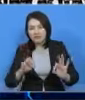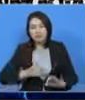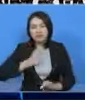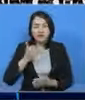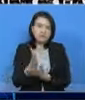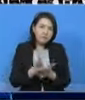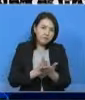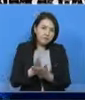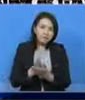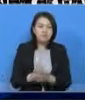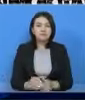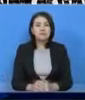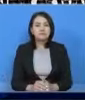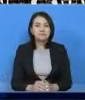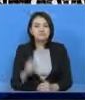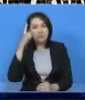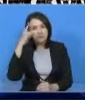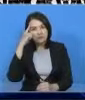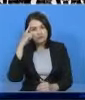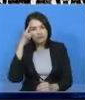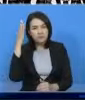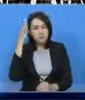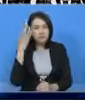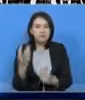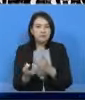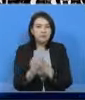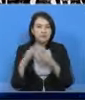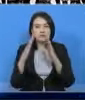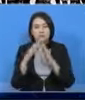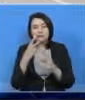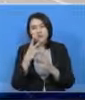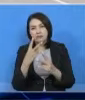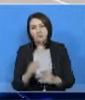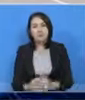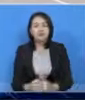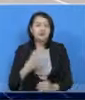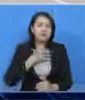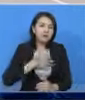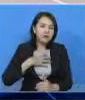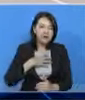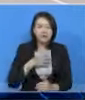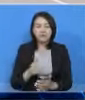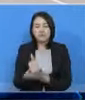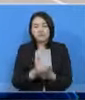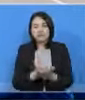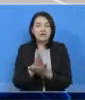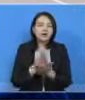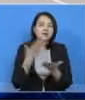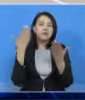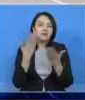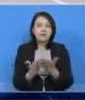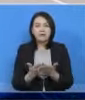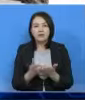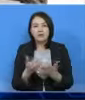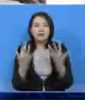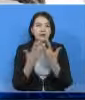службы. Вот. Обдумываю сейчас. Приеду домой, посмотрю там уже. Важно отметить, что военнослужащие данного призыва